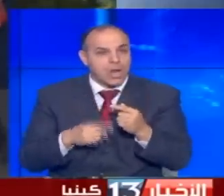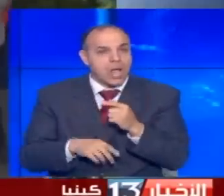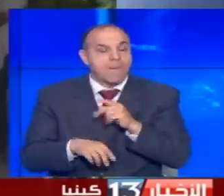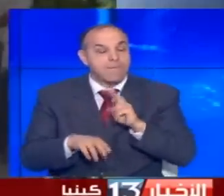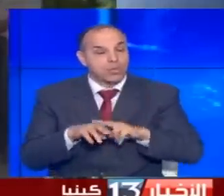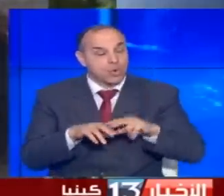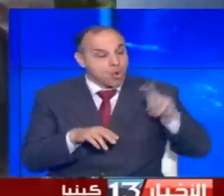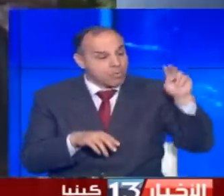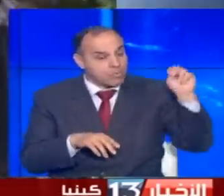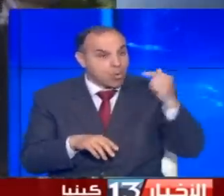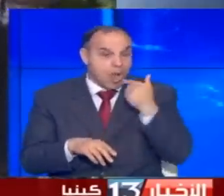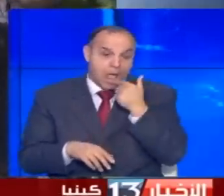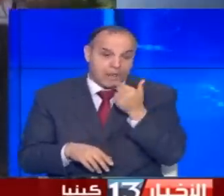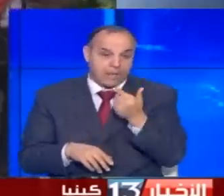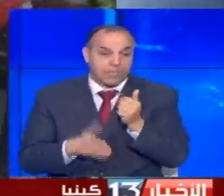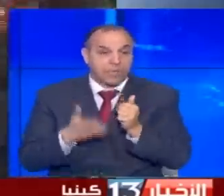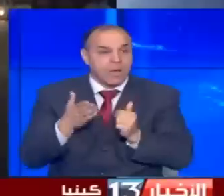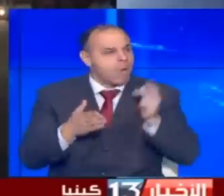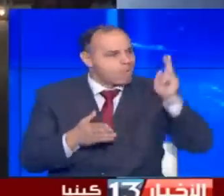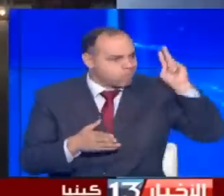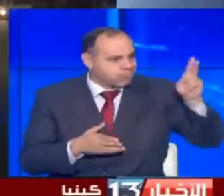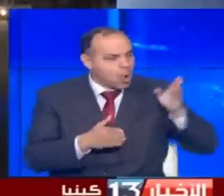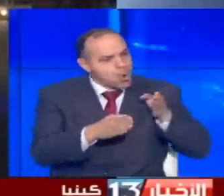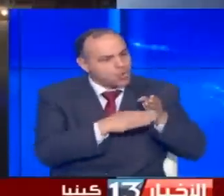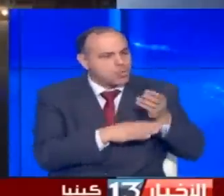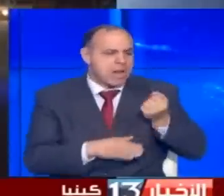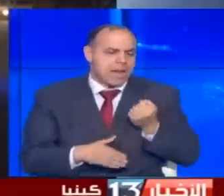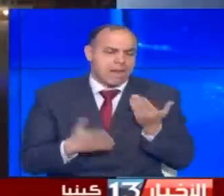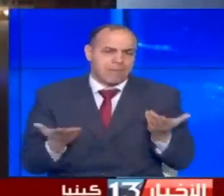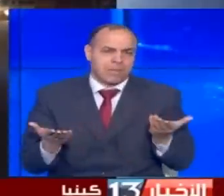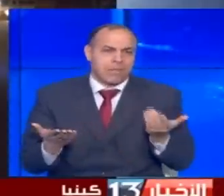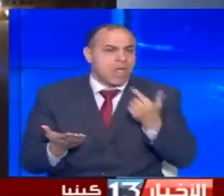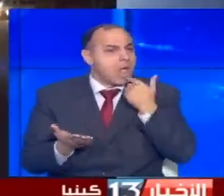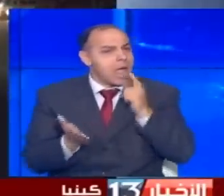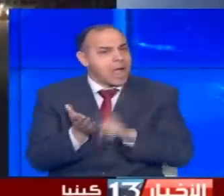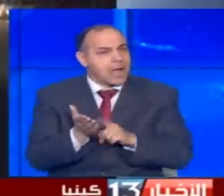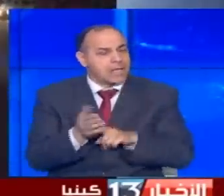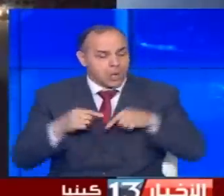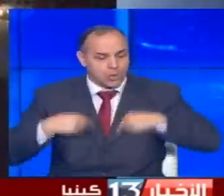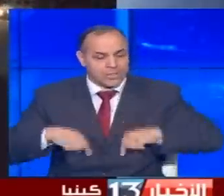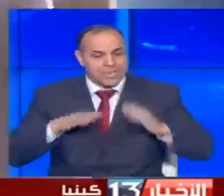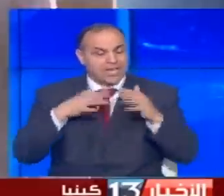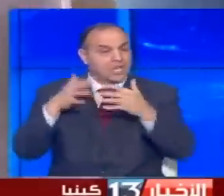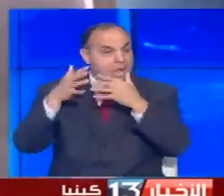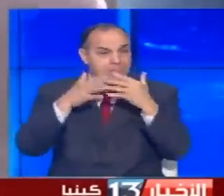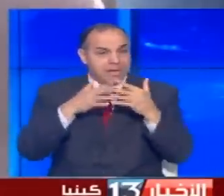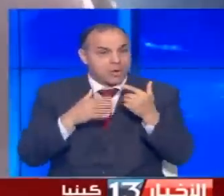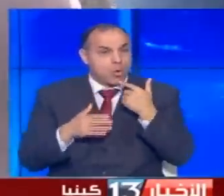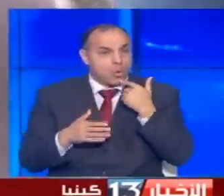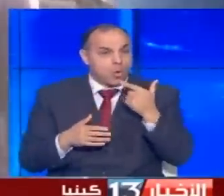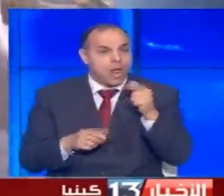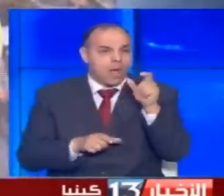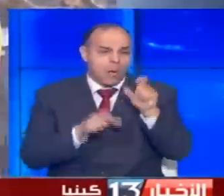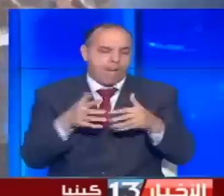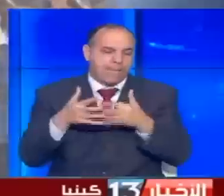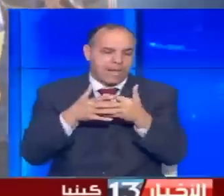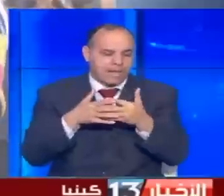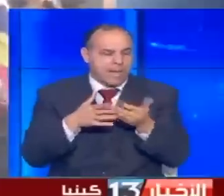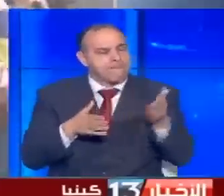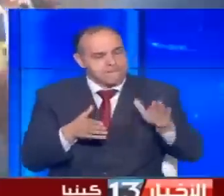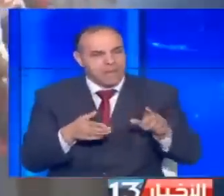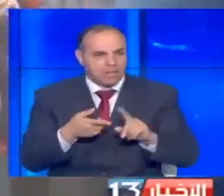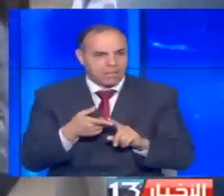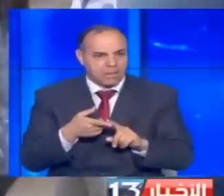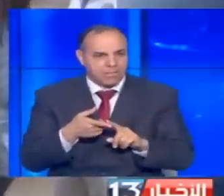المتحده انطونيو جوتيريس عن ادانته للهجوم الارهابي فيما اكدت وزاره الخارجيه الامريكيه ان احد مواطنيها كان من بين